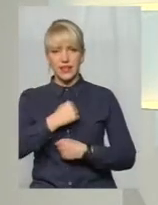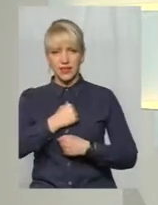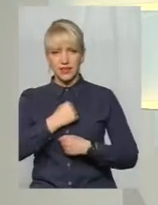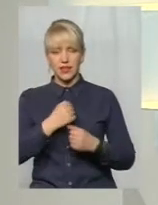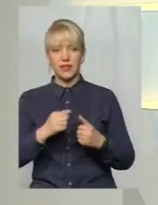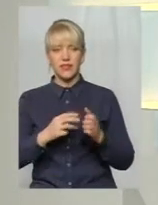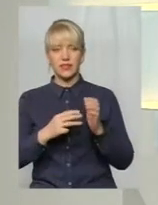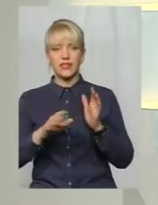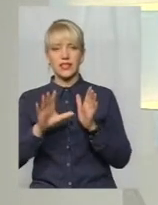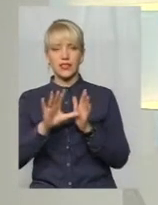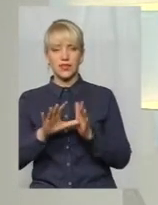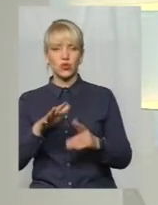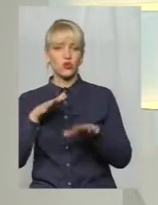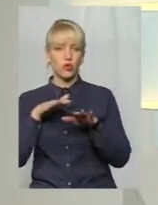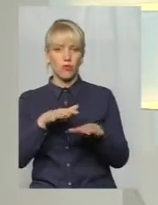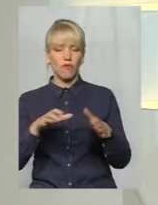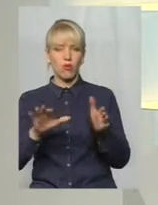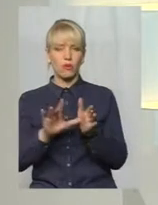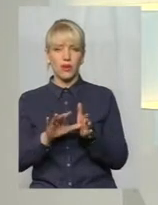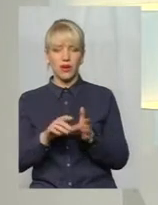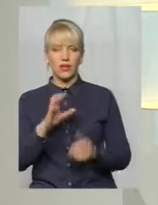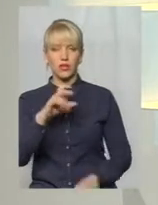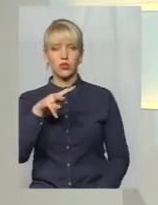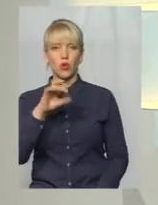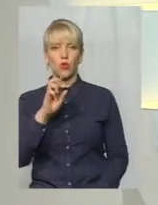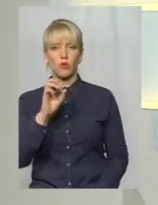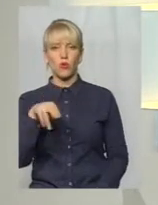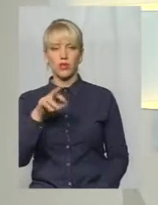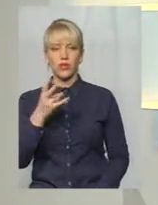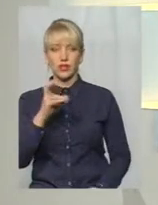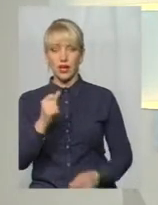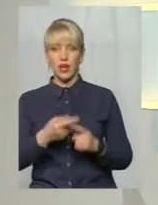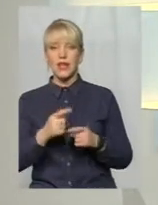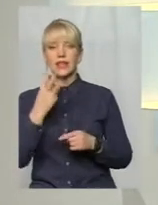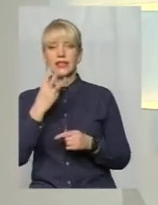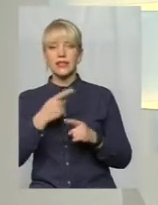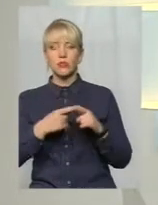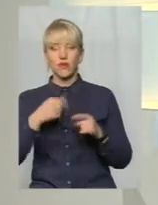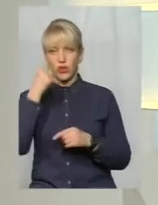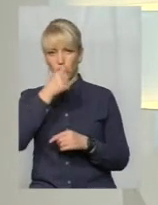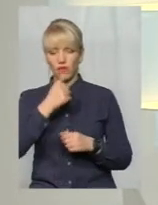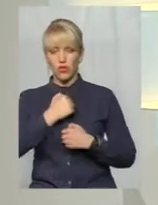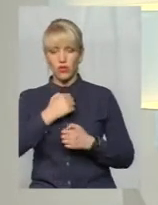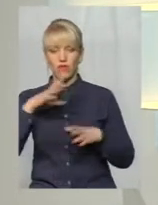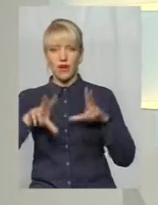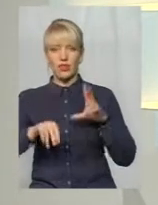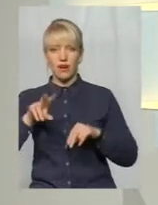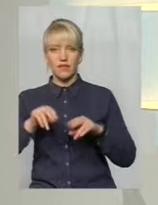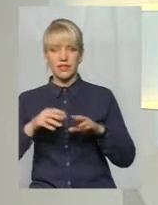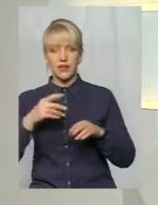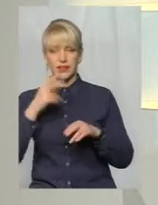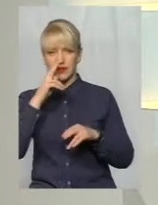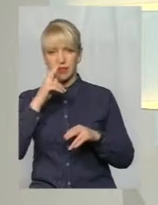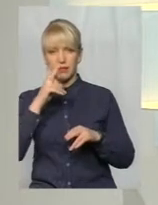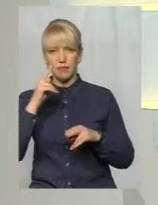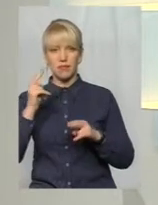окремої десантно-штурмової бригади Едуарда Слободяна. 3,5 роки військовий вважався зниклим безвісти. Чоловік